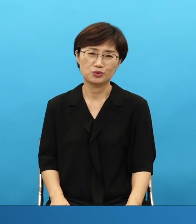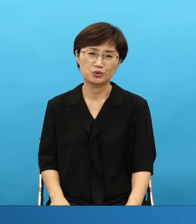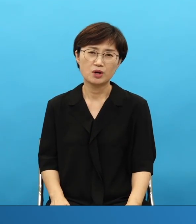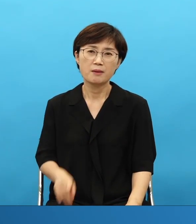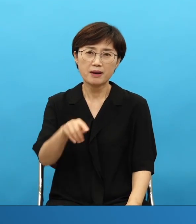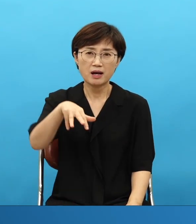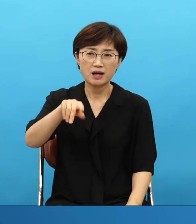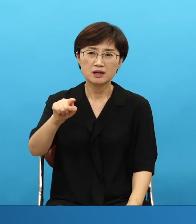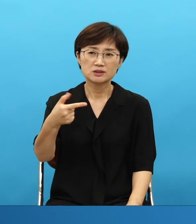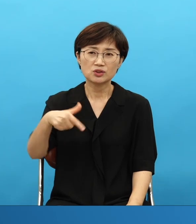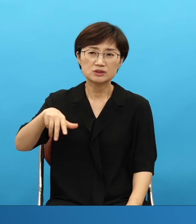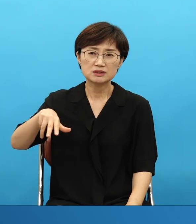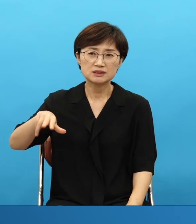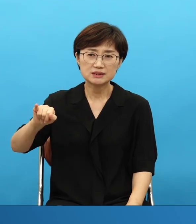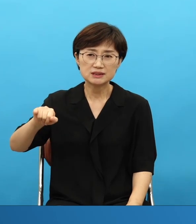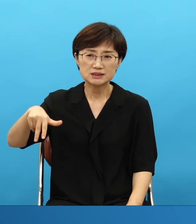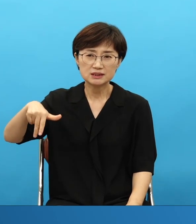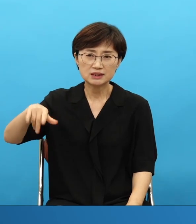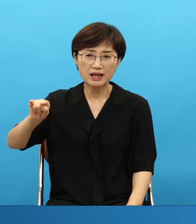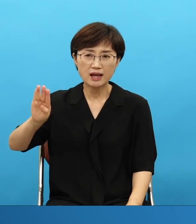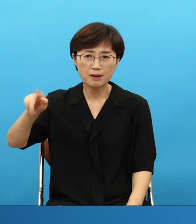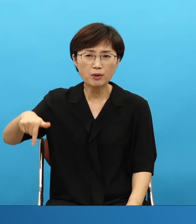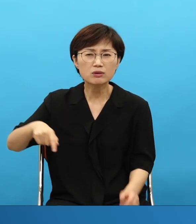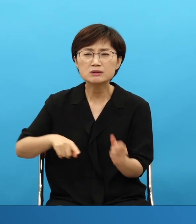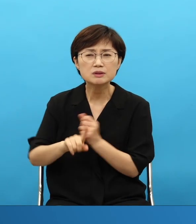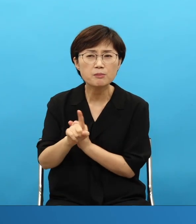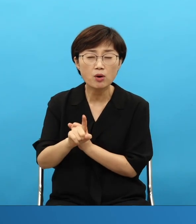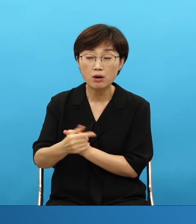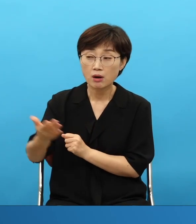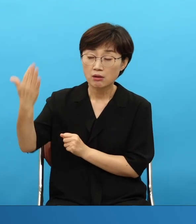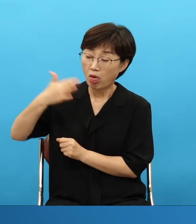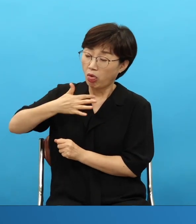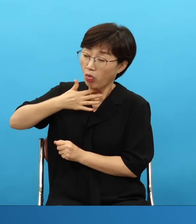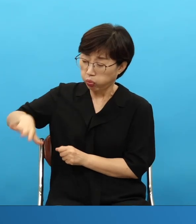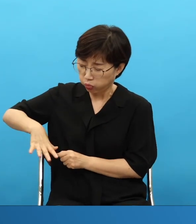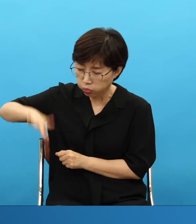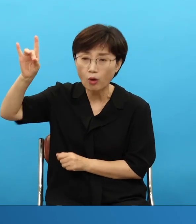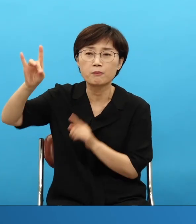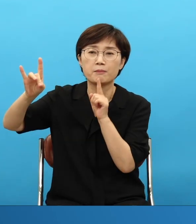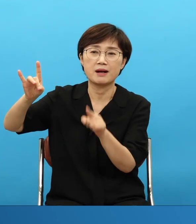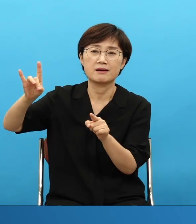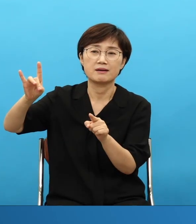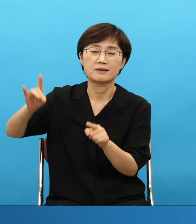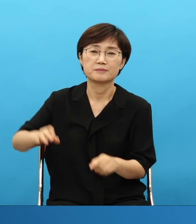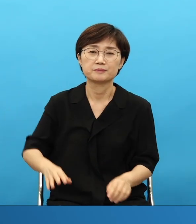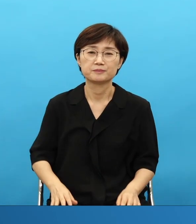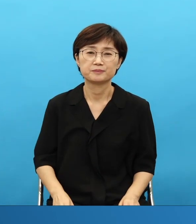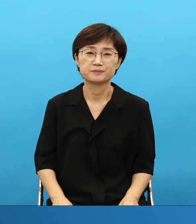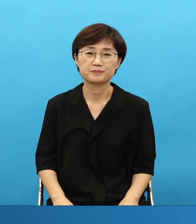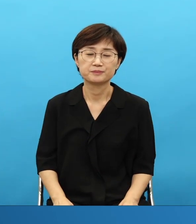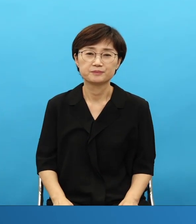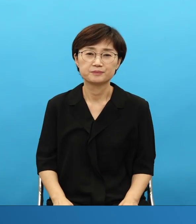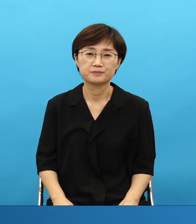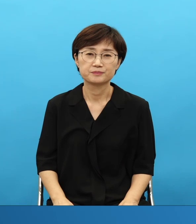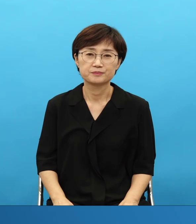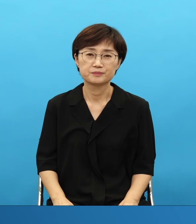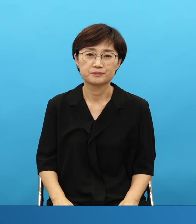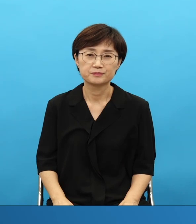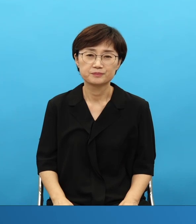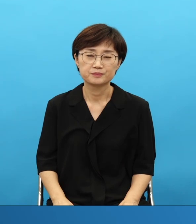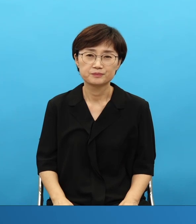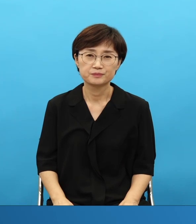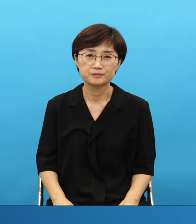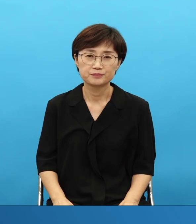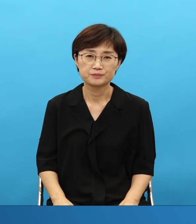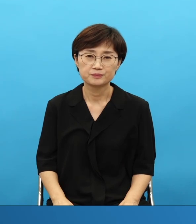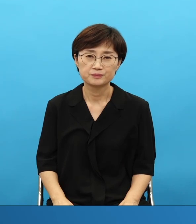전에 없었던 역사들이 일어난 거예요. Recreation of the world, works that never happened before. 심지어 참